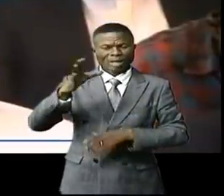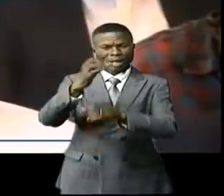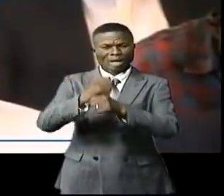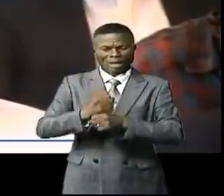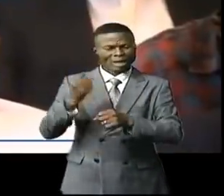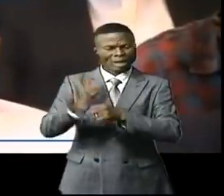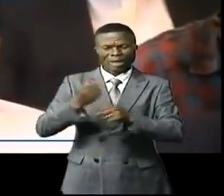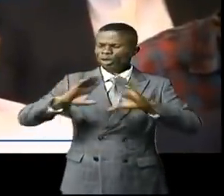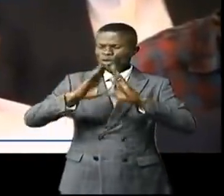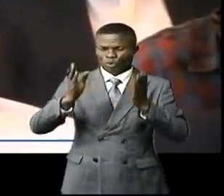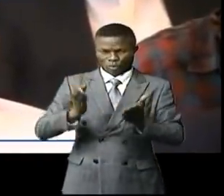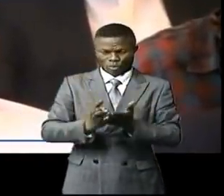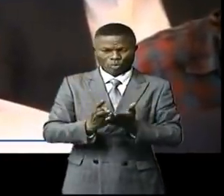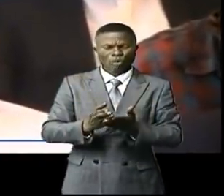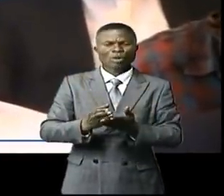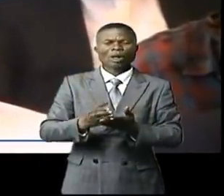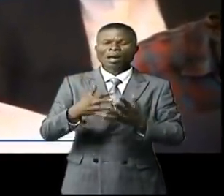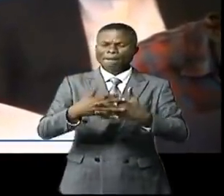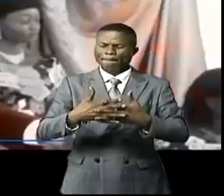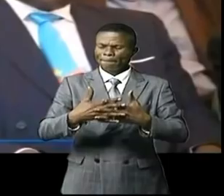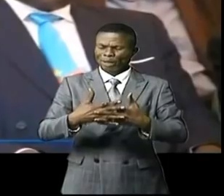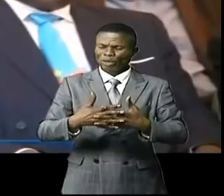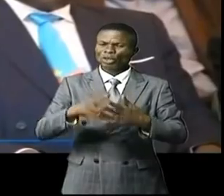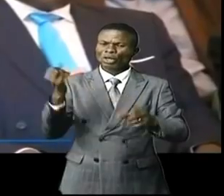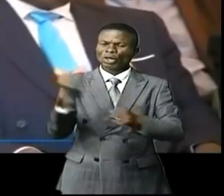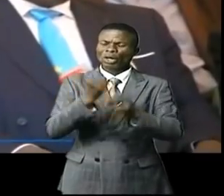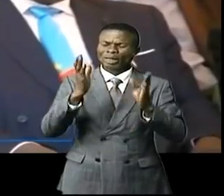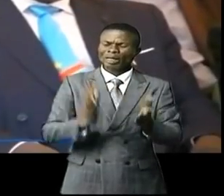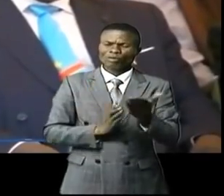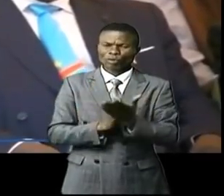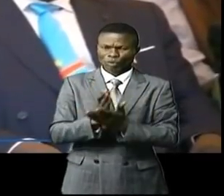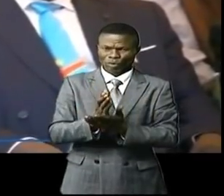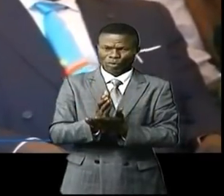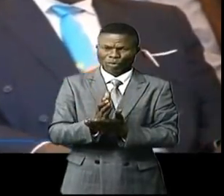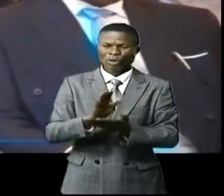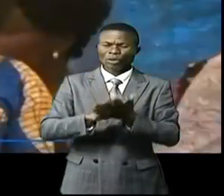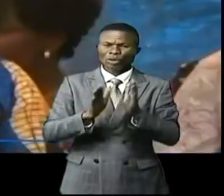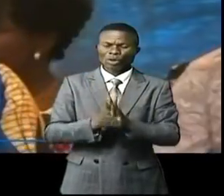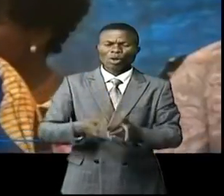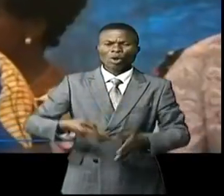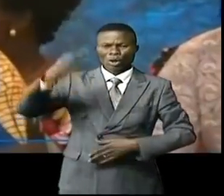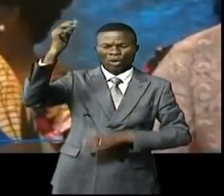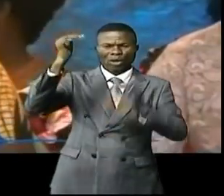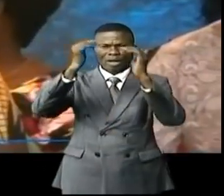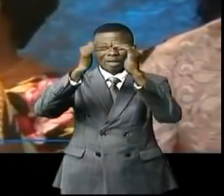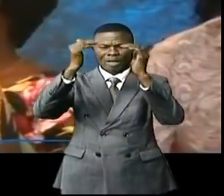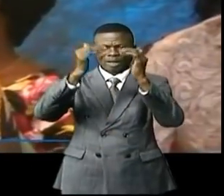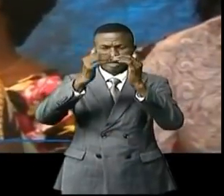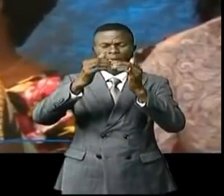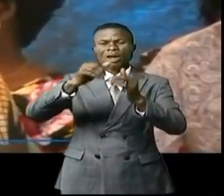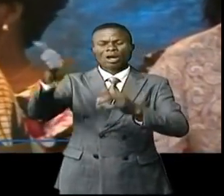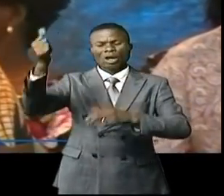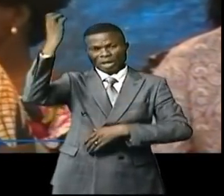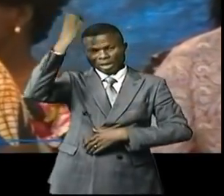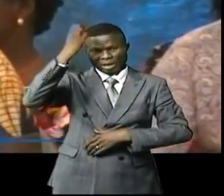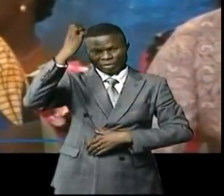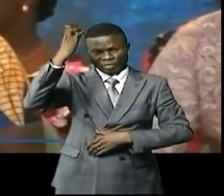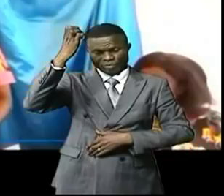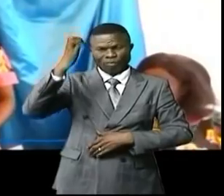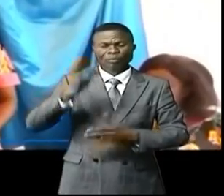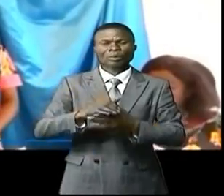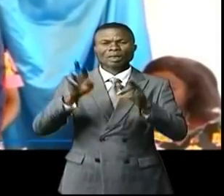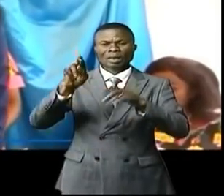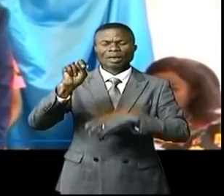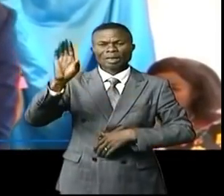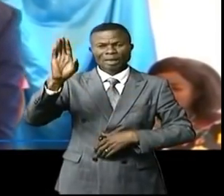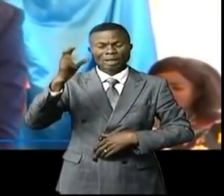services effectifs et requis du personnel afin d'être élevée au même diapason qu'ailleurs. Notre rêve également, c'est